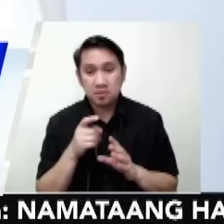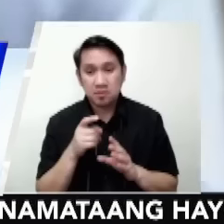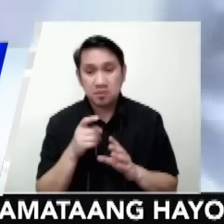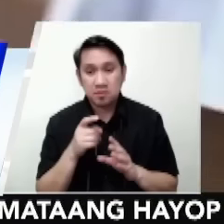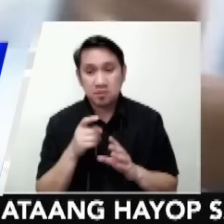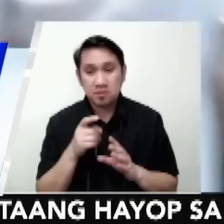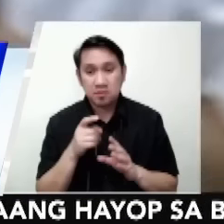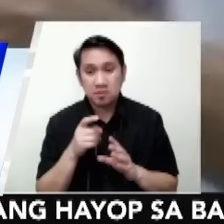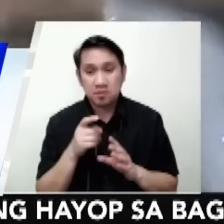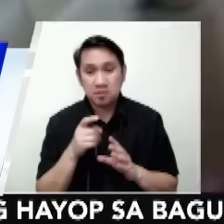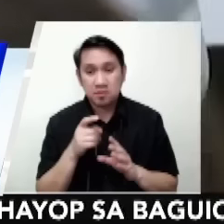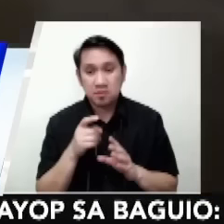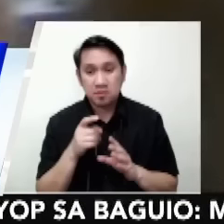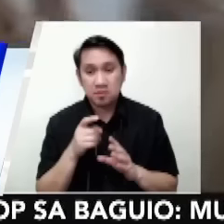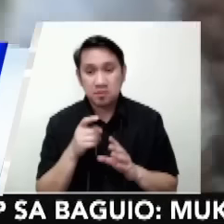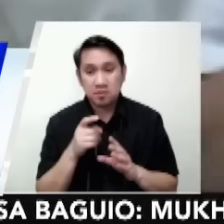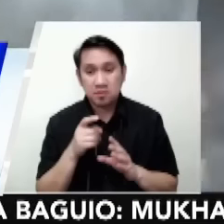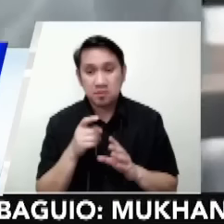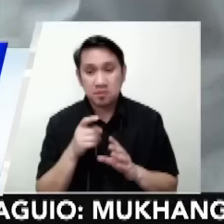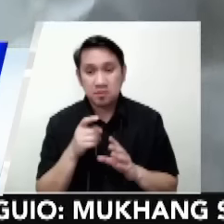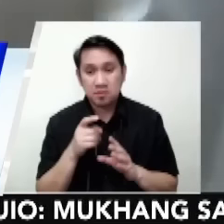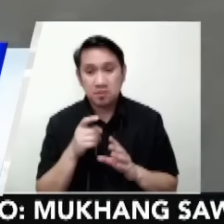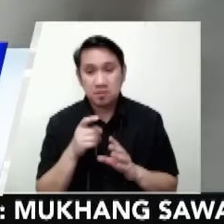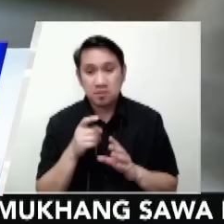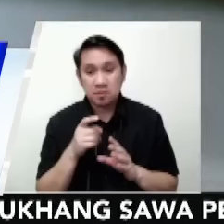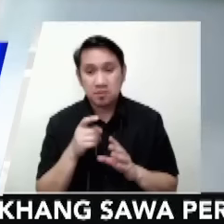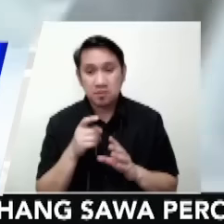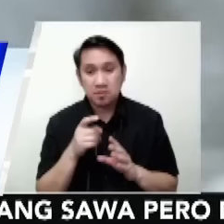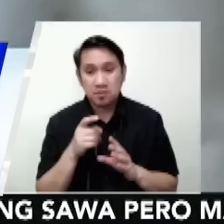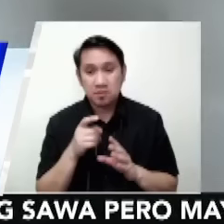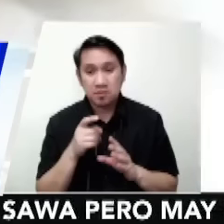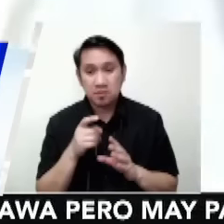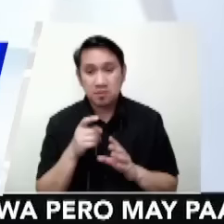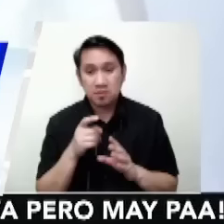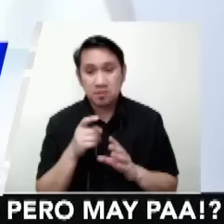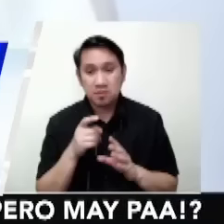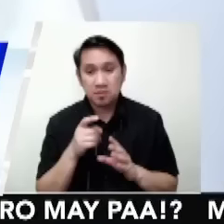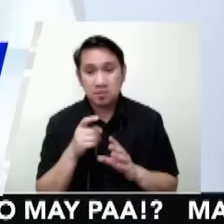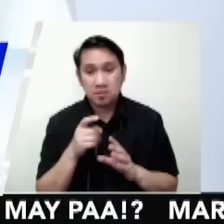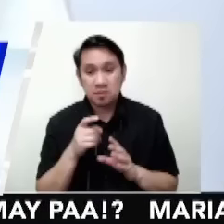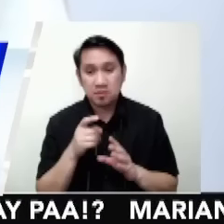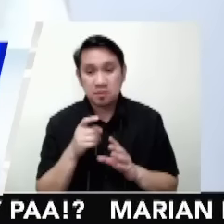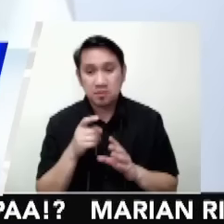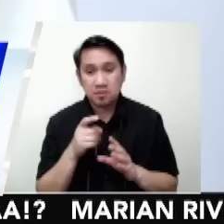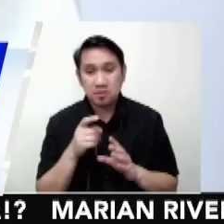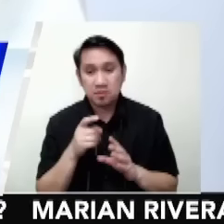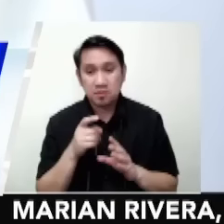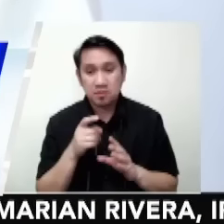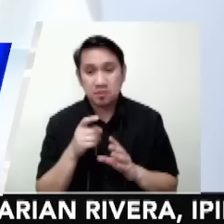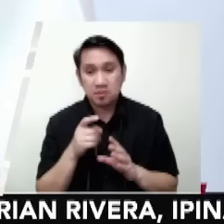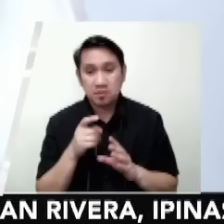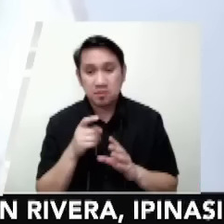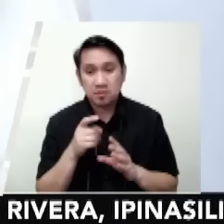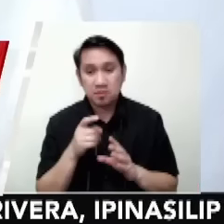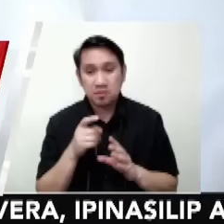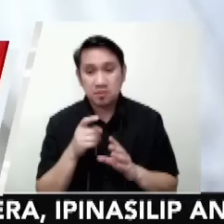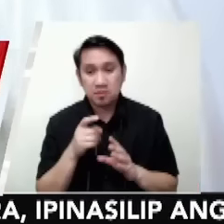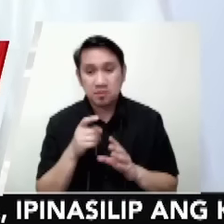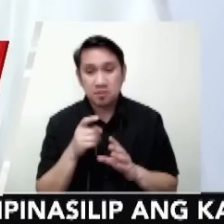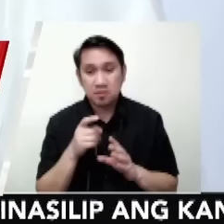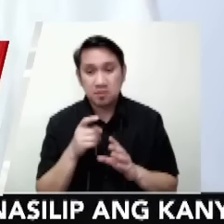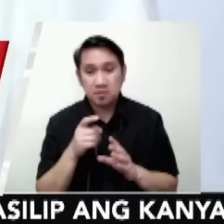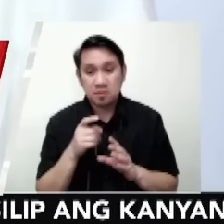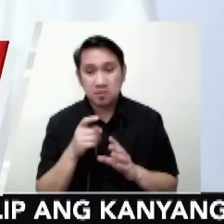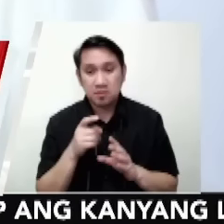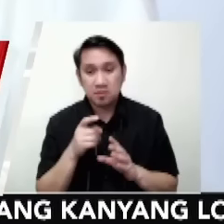Santiago, alinsunod sa marching order ni Pangulong Bongbong Marcos. We will work hard on cyber crimes.